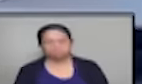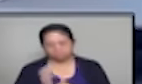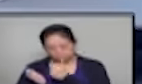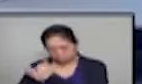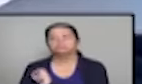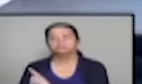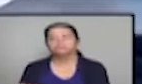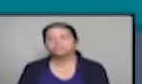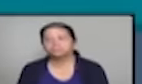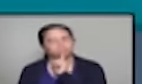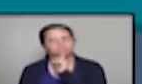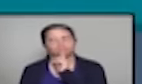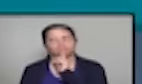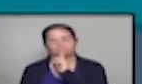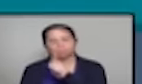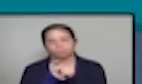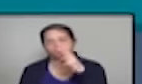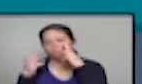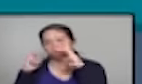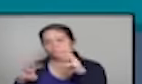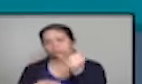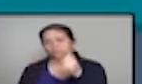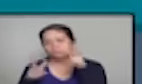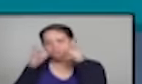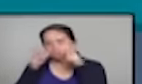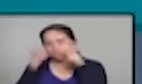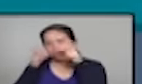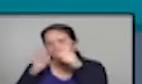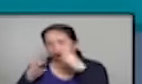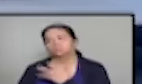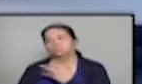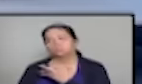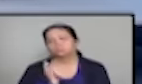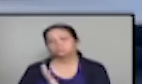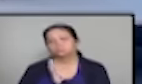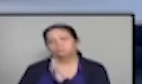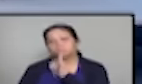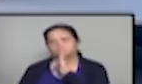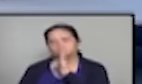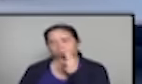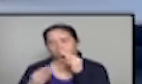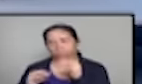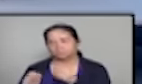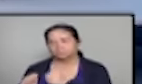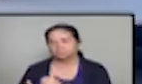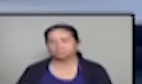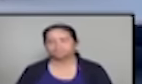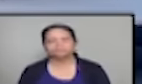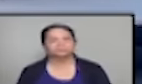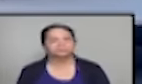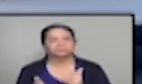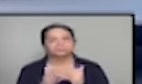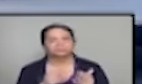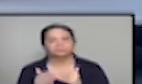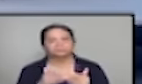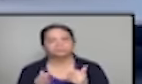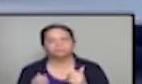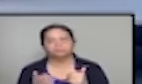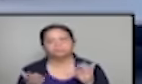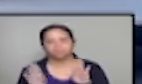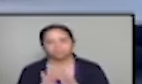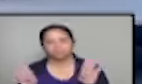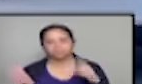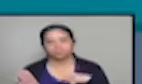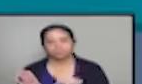namin kayo. Sige po. I'm sure, nanonood sila, napakinggan nila at napanood nila yung iyo pong mensahe. Okay? Okay po. Anyway, bukas po yung